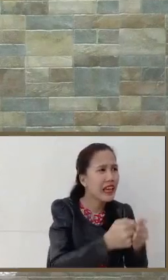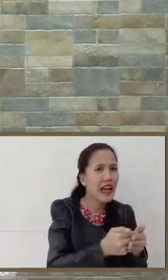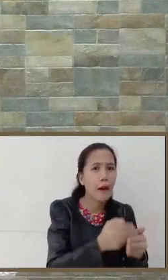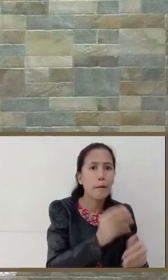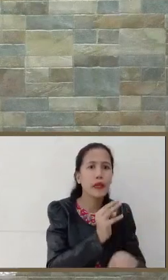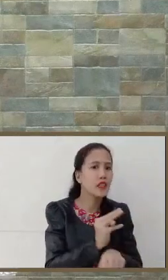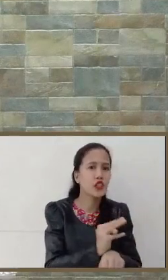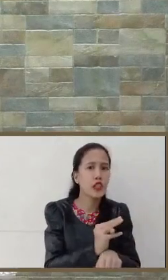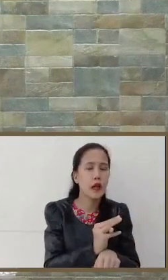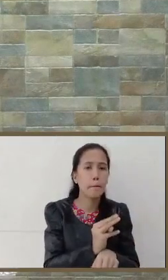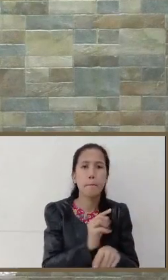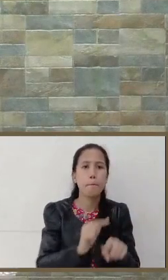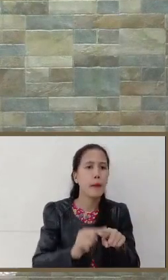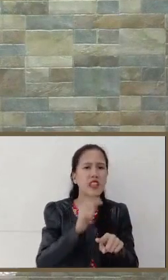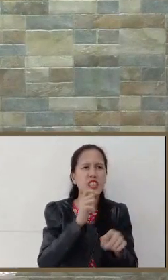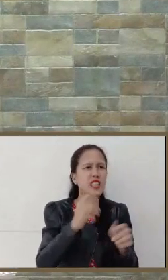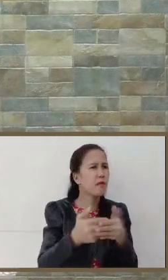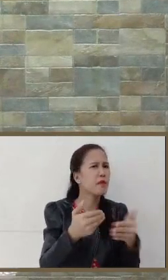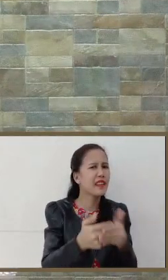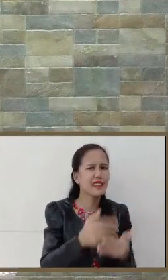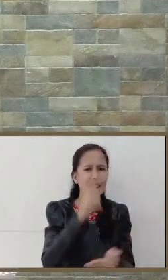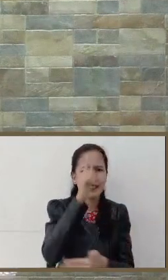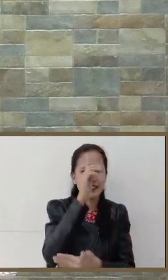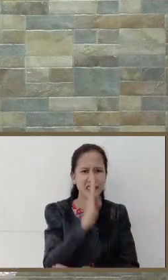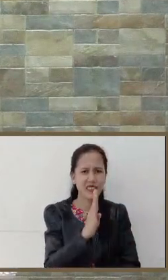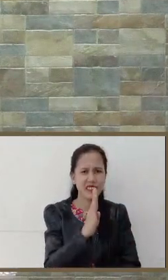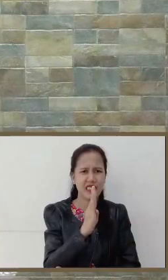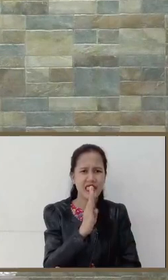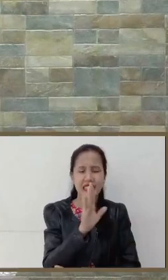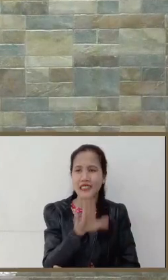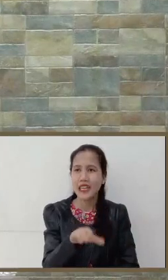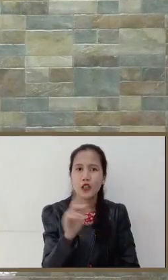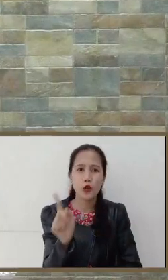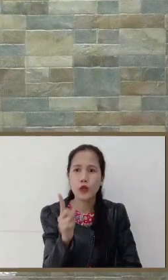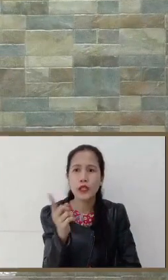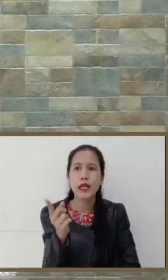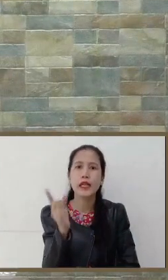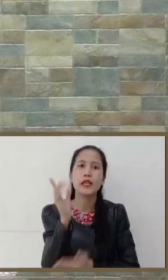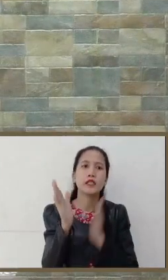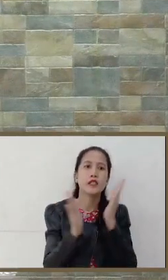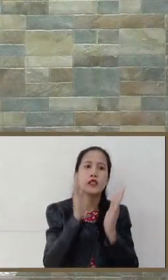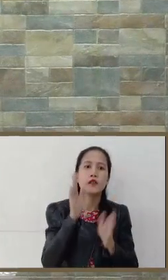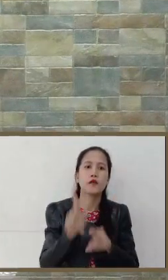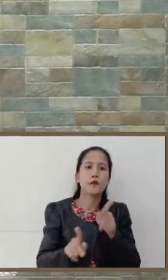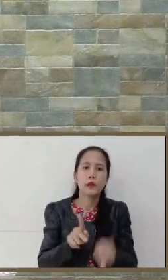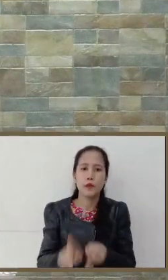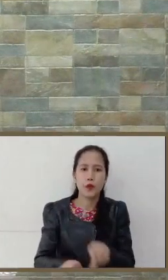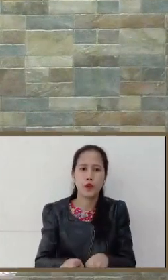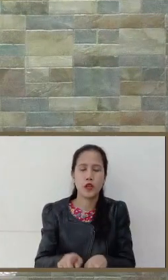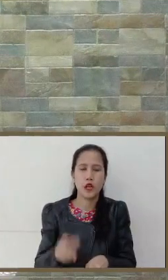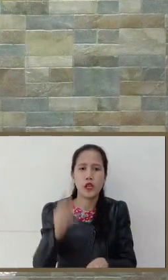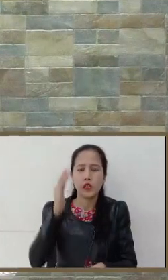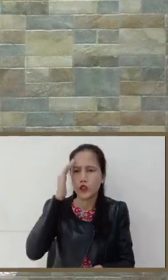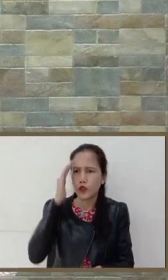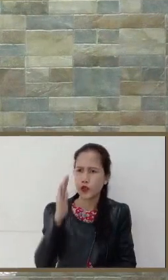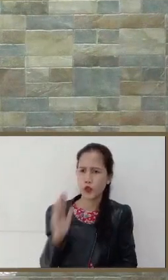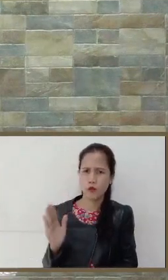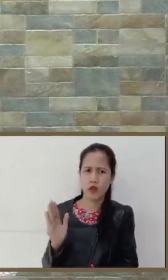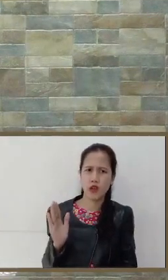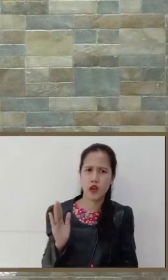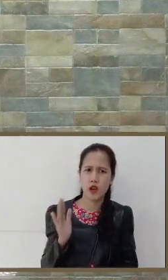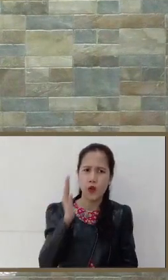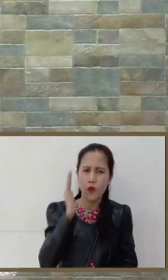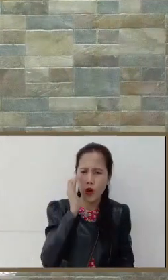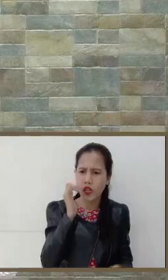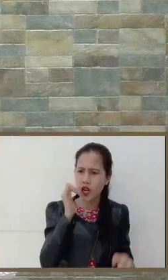mo. Hindi mo alam, nagiging after ka na sa sasabihin ng tao. Hindi mo alam na kung saan, kung bakit umalis ka